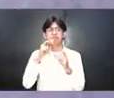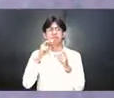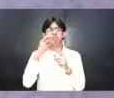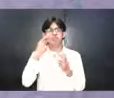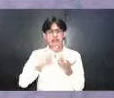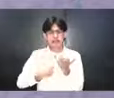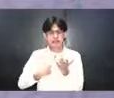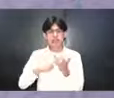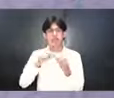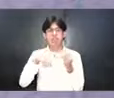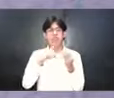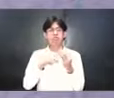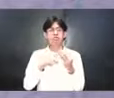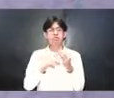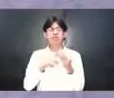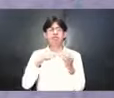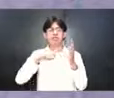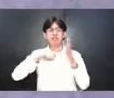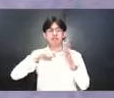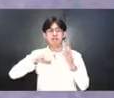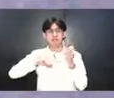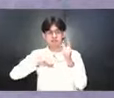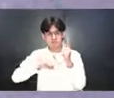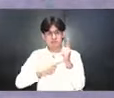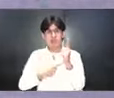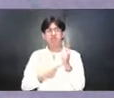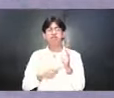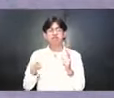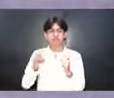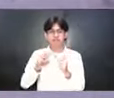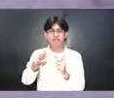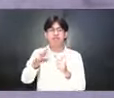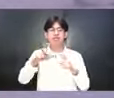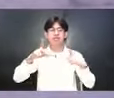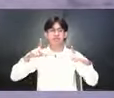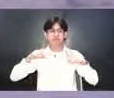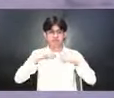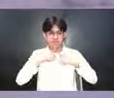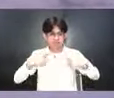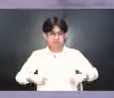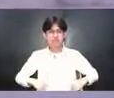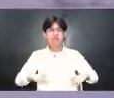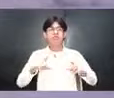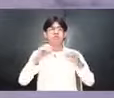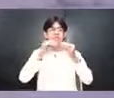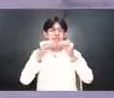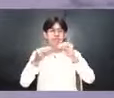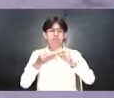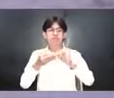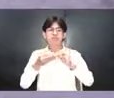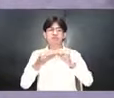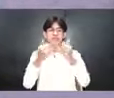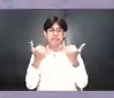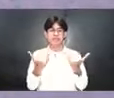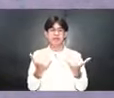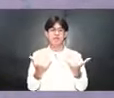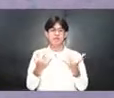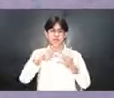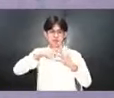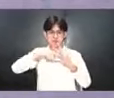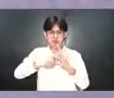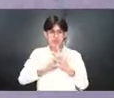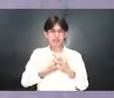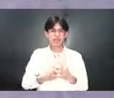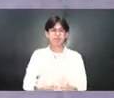natin ang Genesis, Exodus, Leviticus, Numbers. And today, we are going to go to